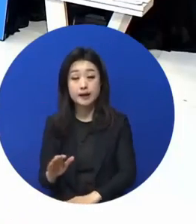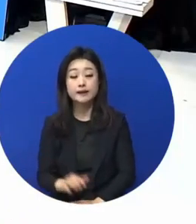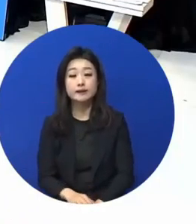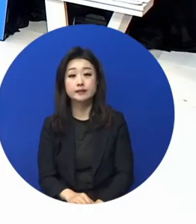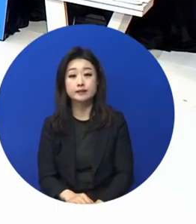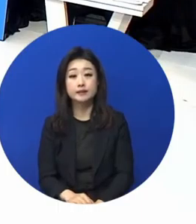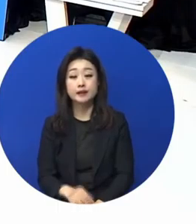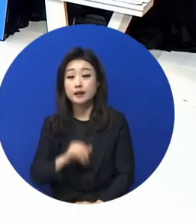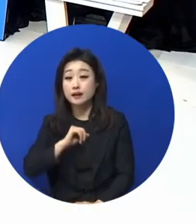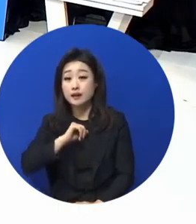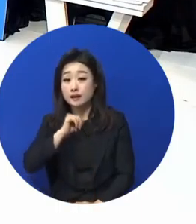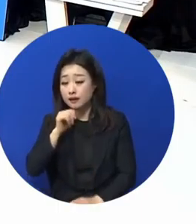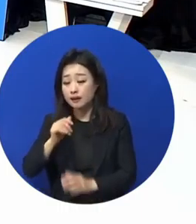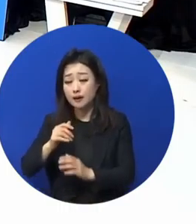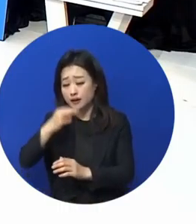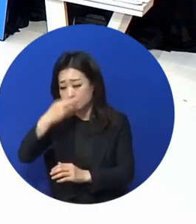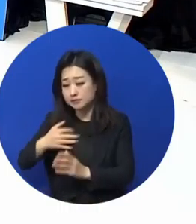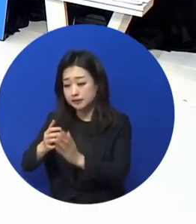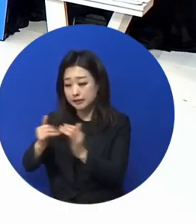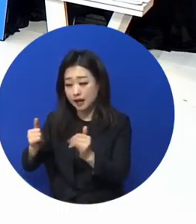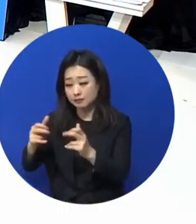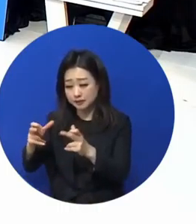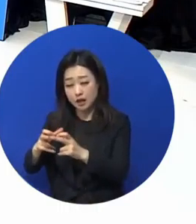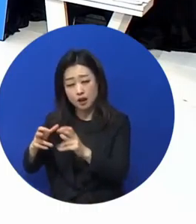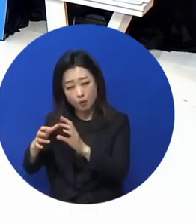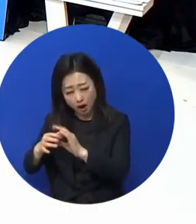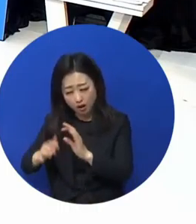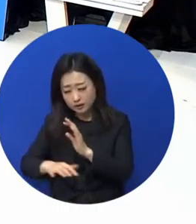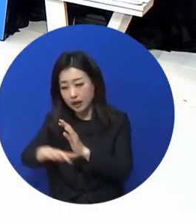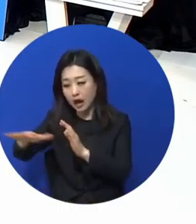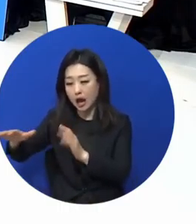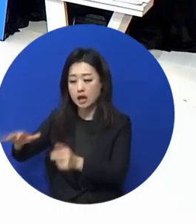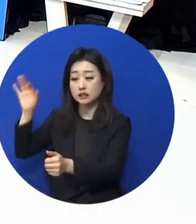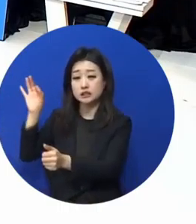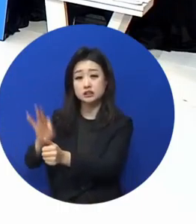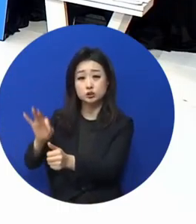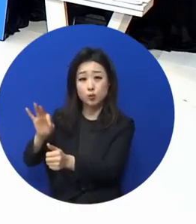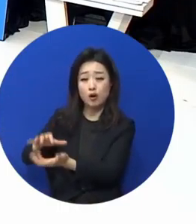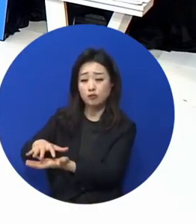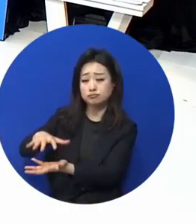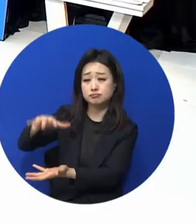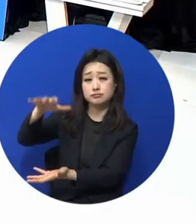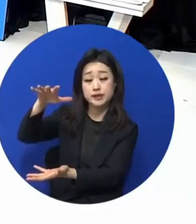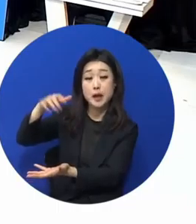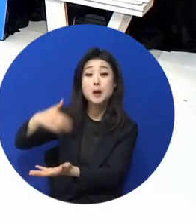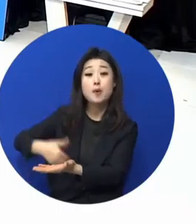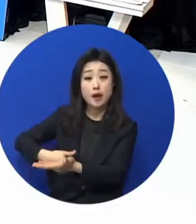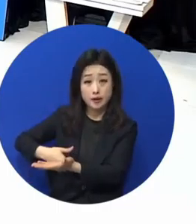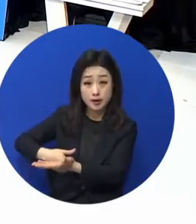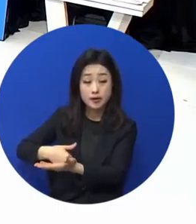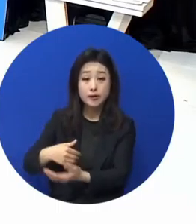그런 취약계층에게 보다 더 두텁게 지원이 되는 그런 정책이 꼭 필요하다고 생각이